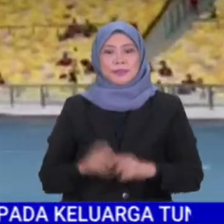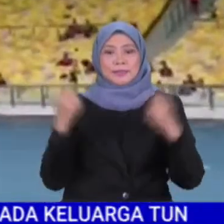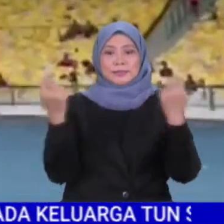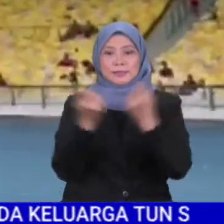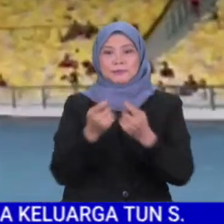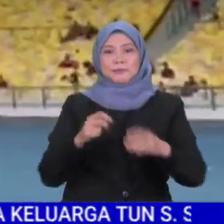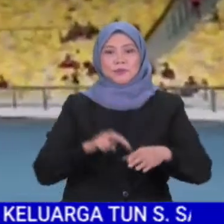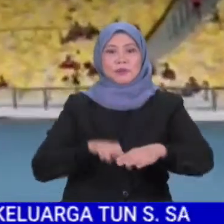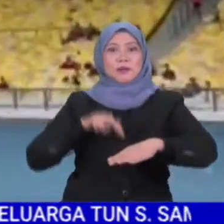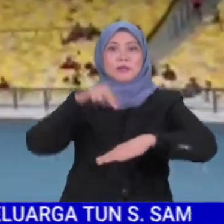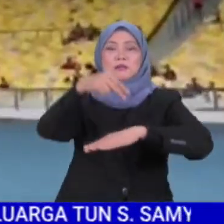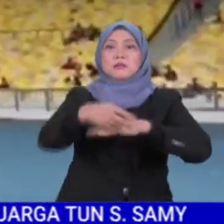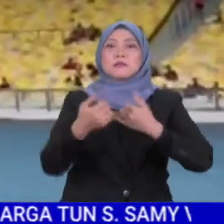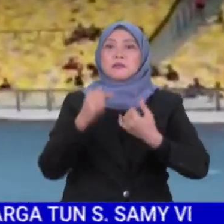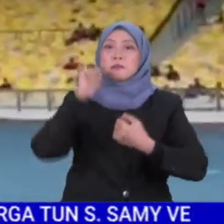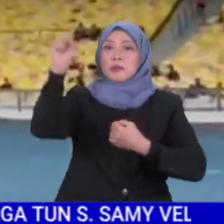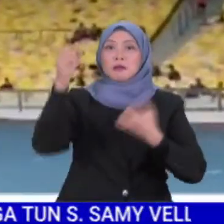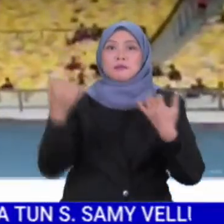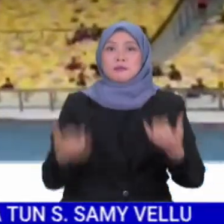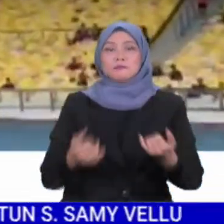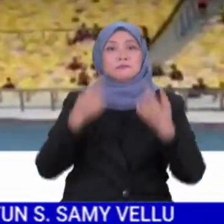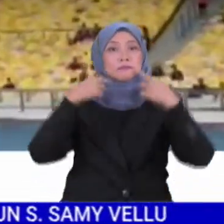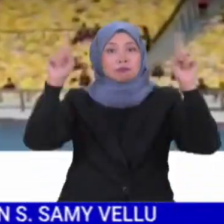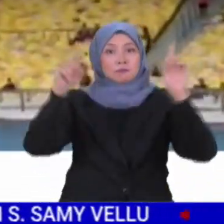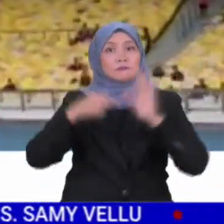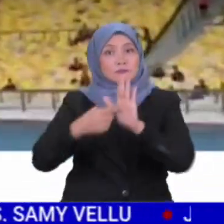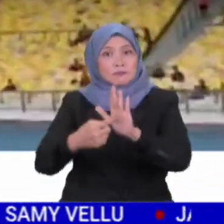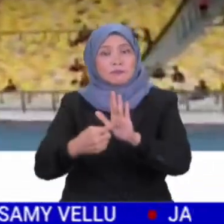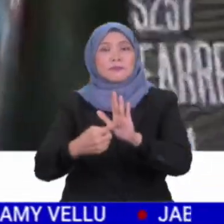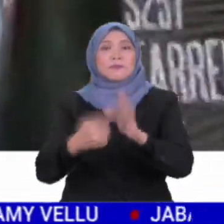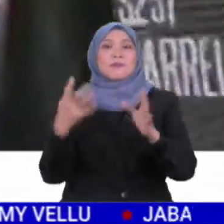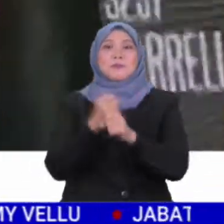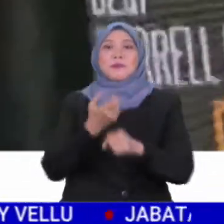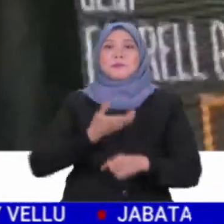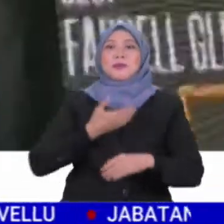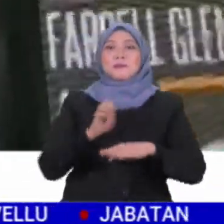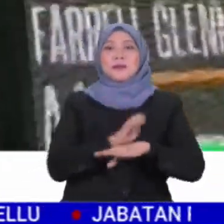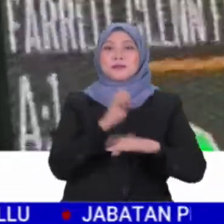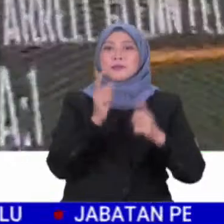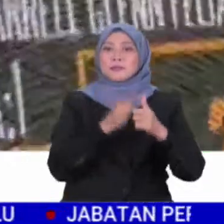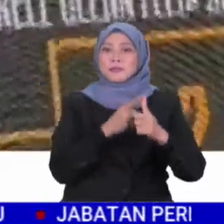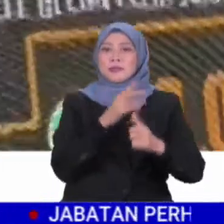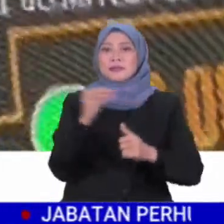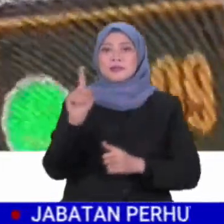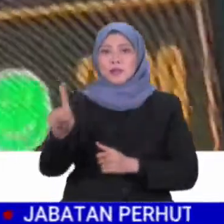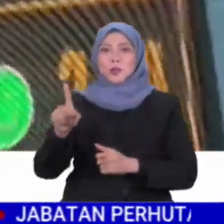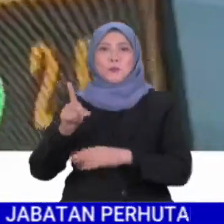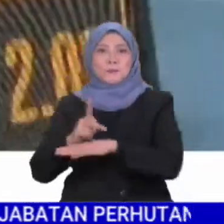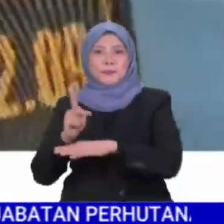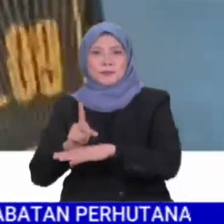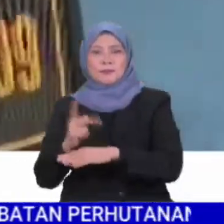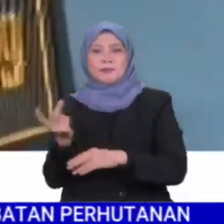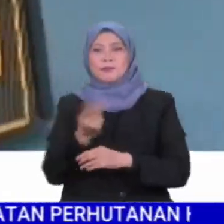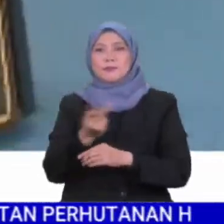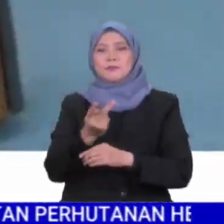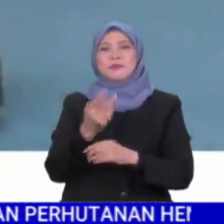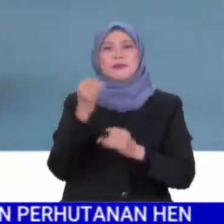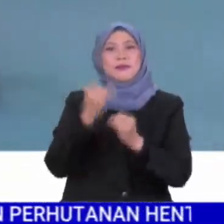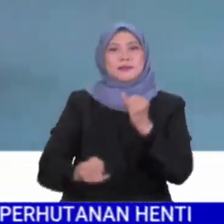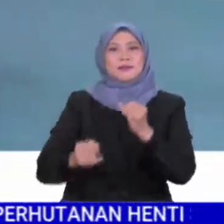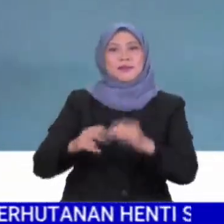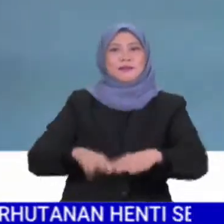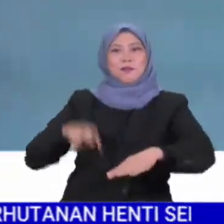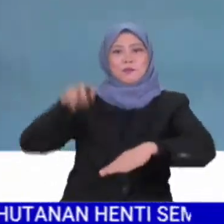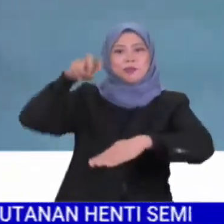Pasukan olahraga Sabah turut memulakan saingan hari ini dengan cemerlang apabila meraih pingat emas pertama dan satu perak masing-masing menerusi acara akhir